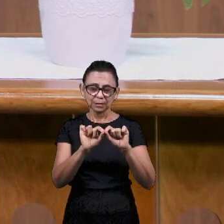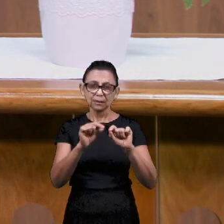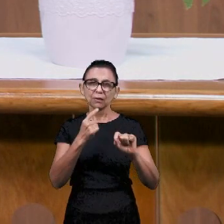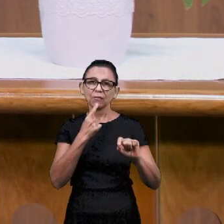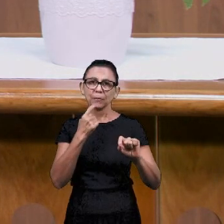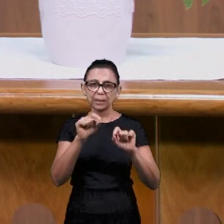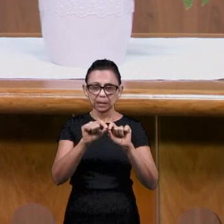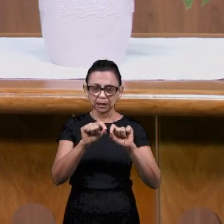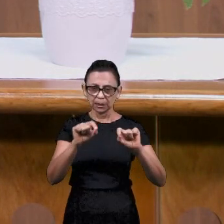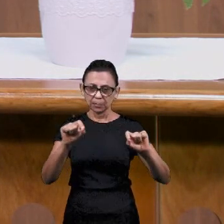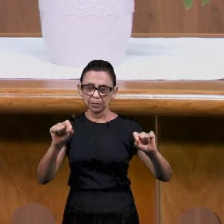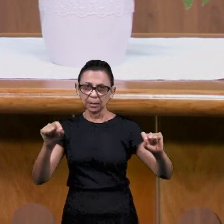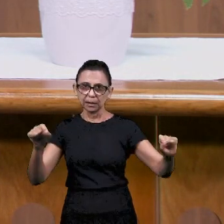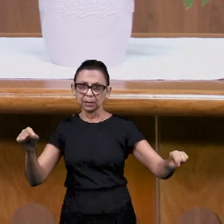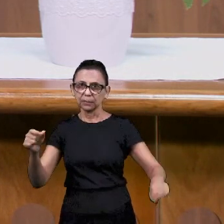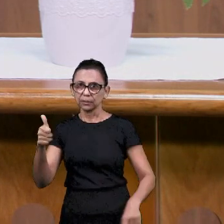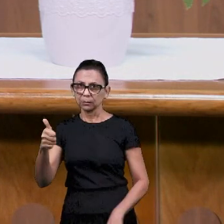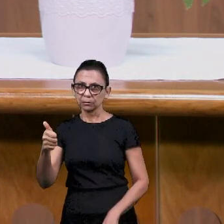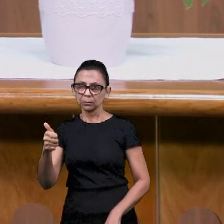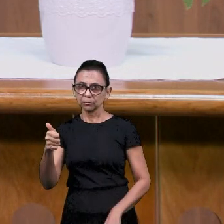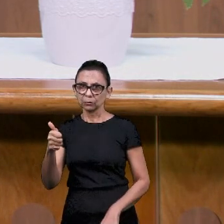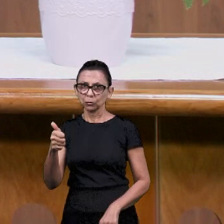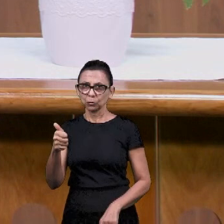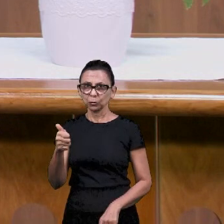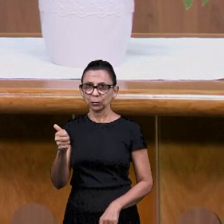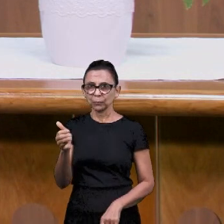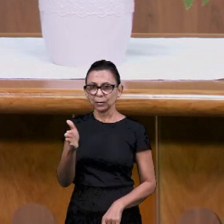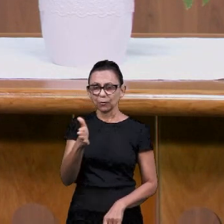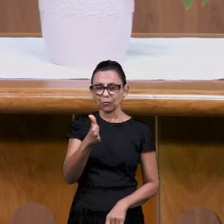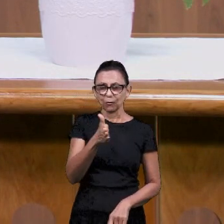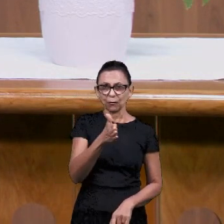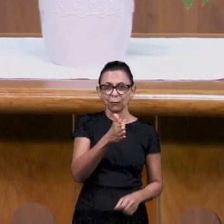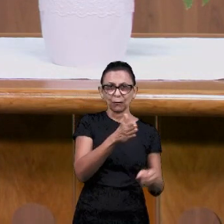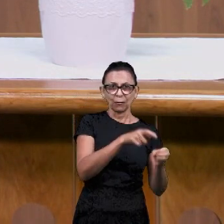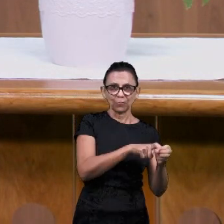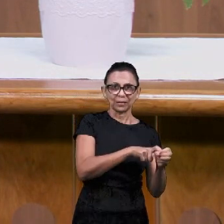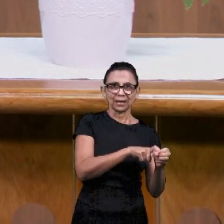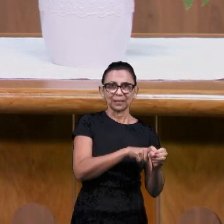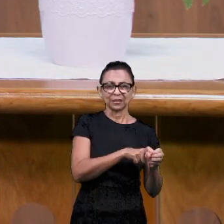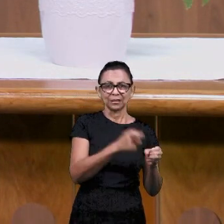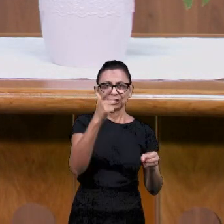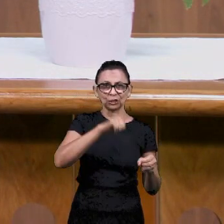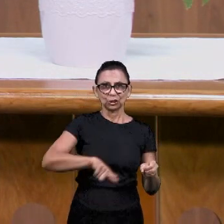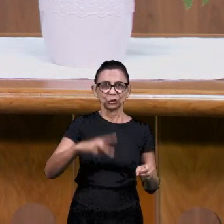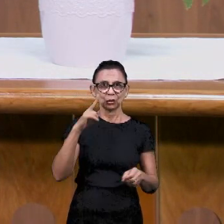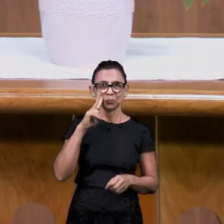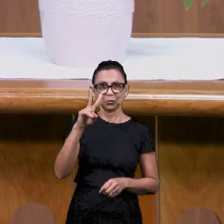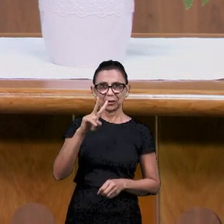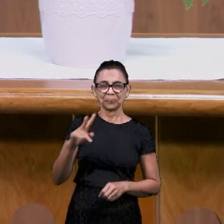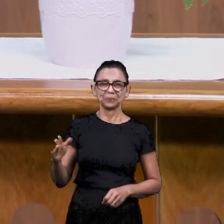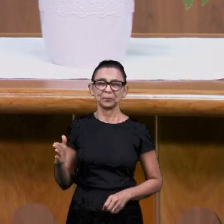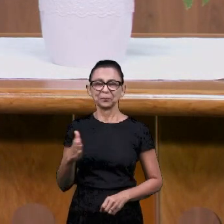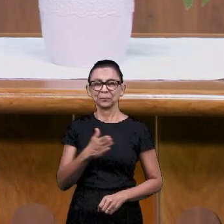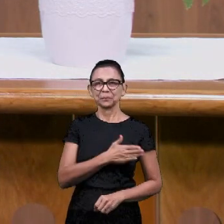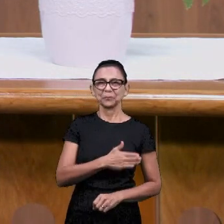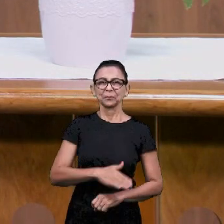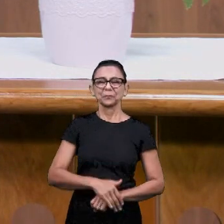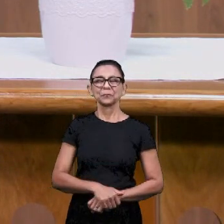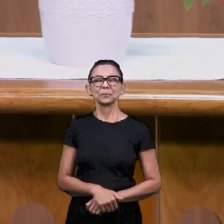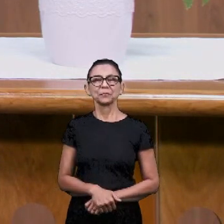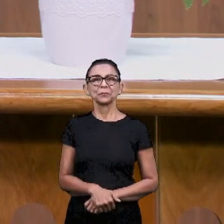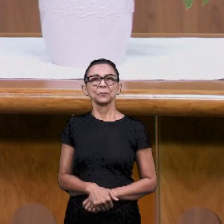cette fonctionnalité pour nous aider. Rappelons le 0800, avec son numéro, notre rôle ici,